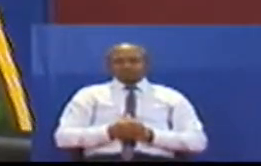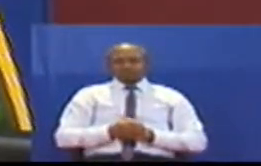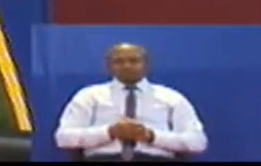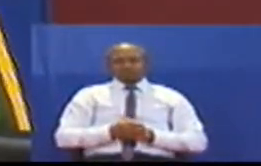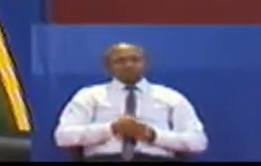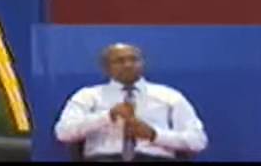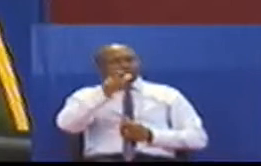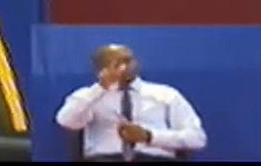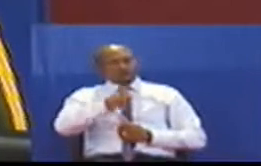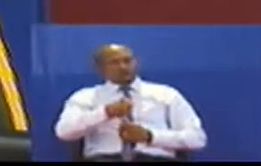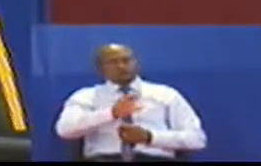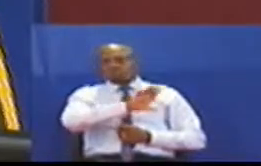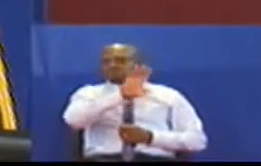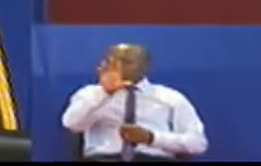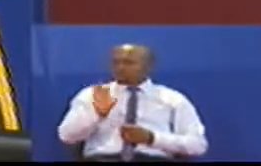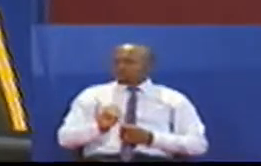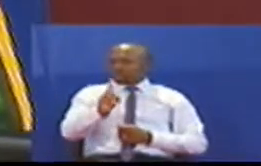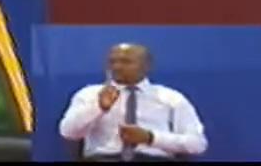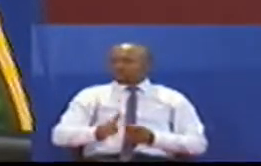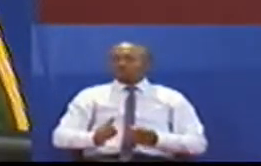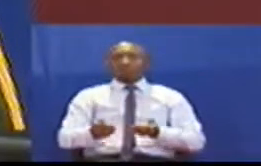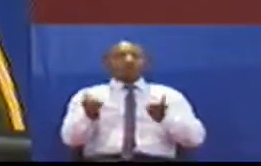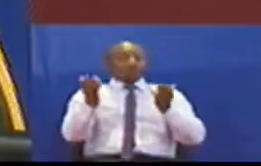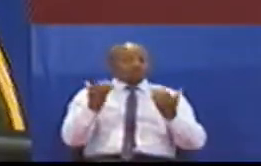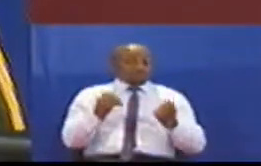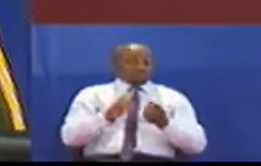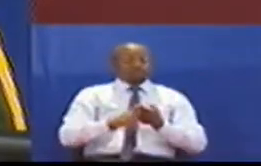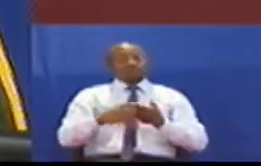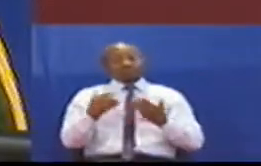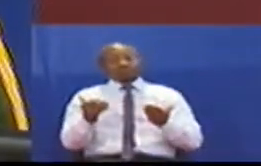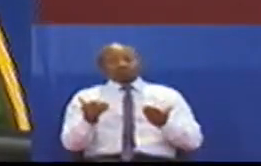wale wote ambao wameweza kupatwa na